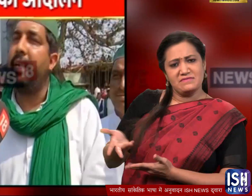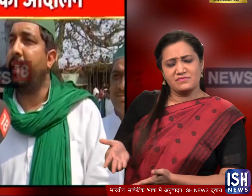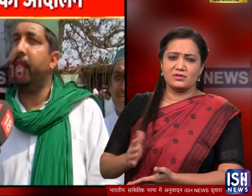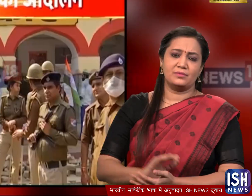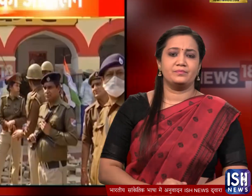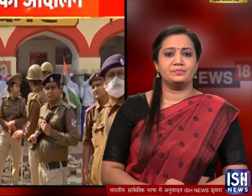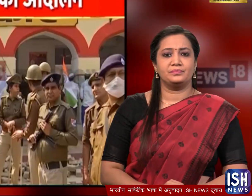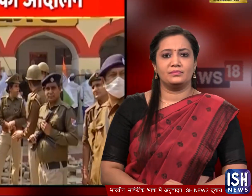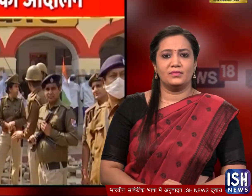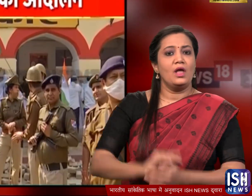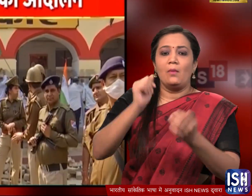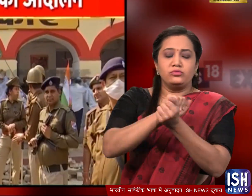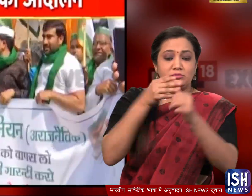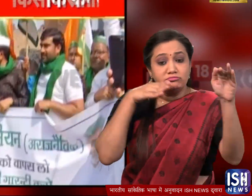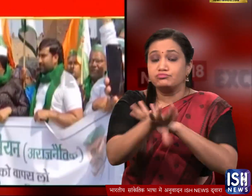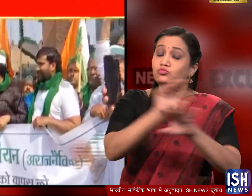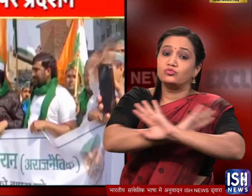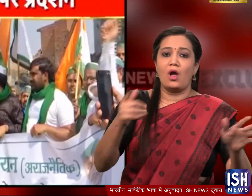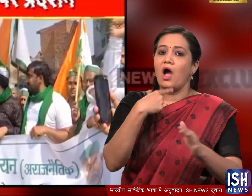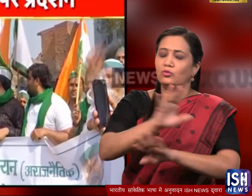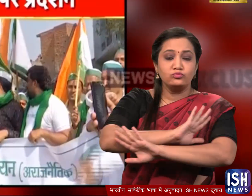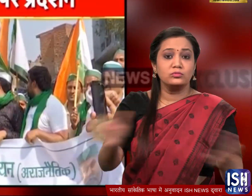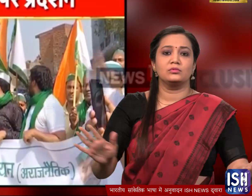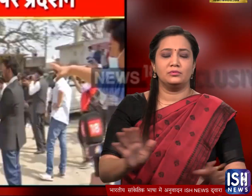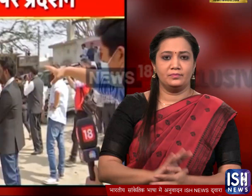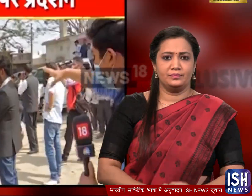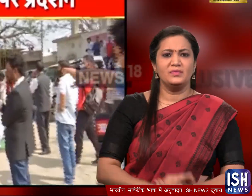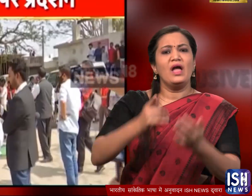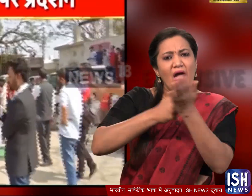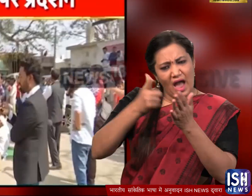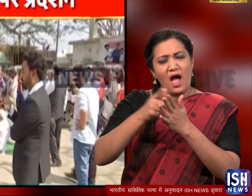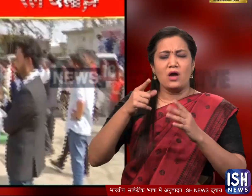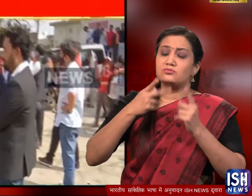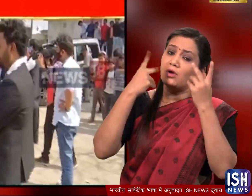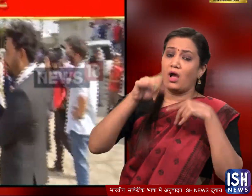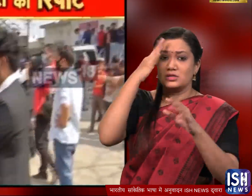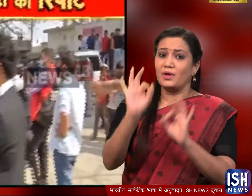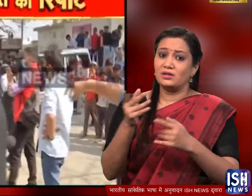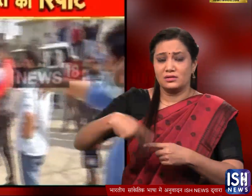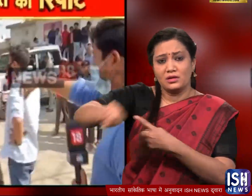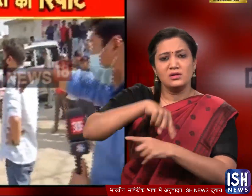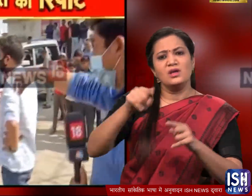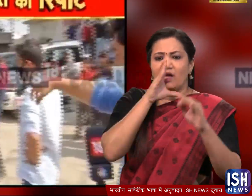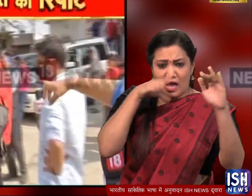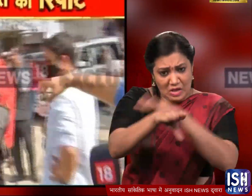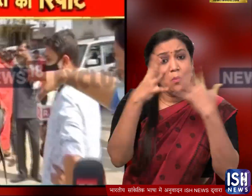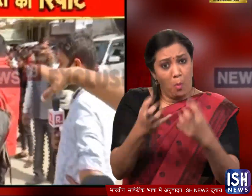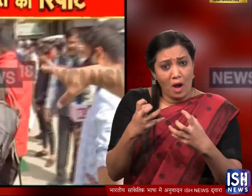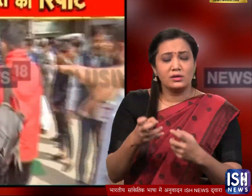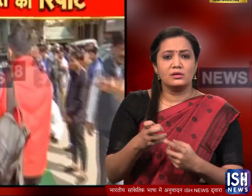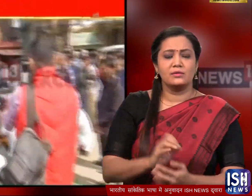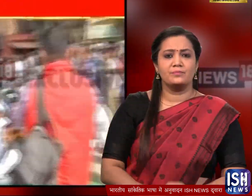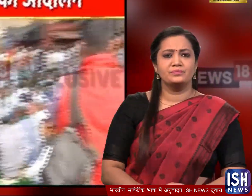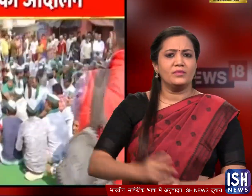आदि सब लेकर के आए। लेकिन पुलिस ने किसानों को स्टेशन के अंदर दाखिल होने नहीं दिया। जो किसान हैं वो पहुंचे हुए हैं, इन सभी को स्टेशन पर जाना